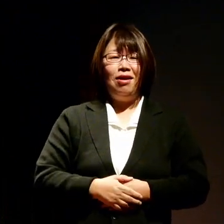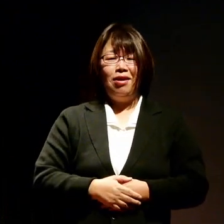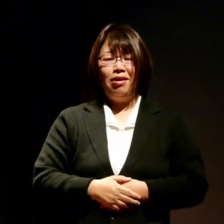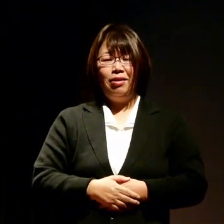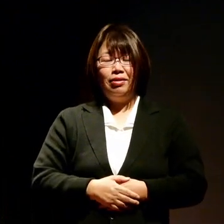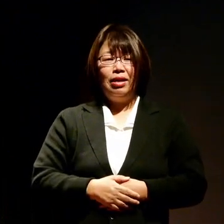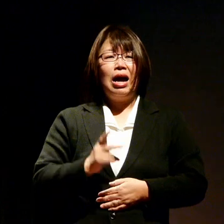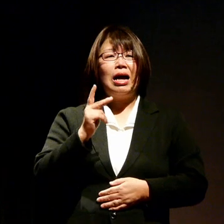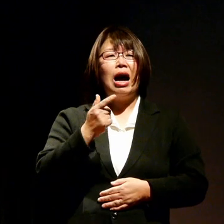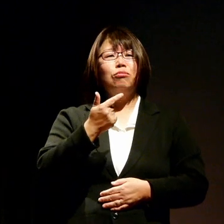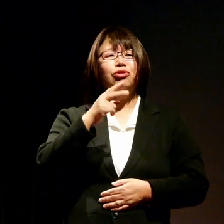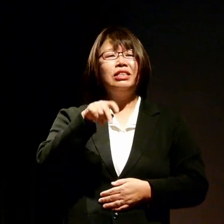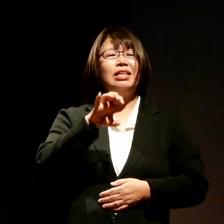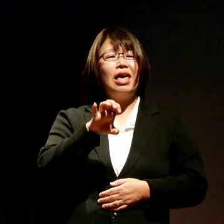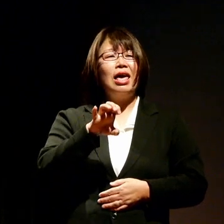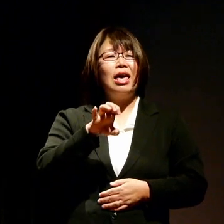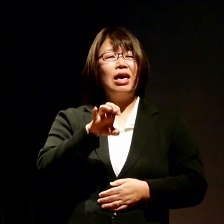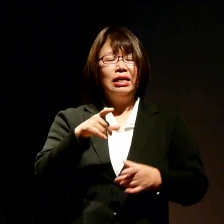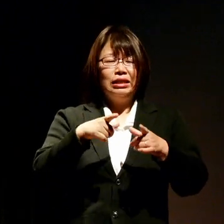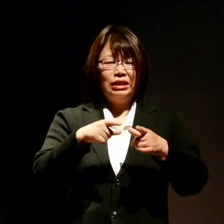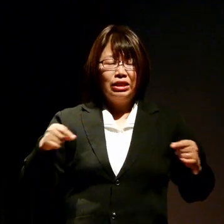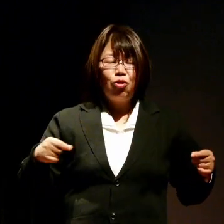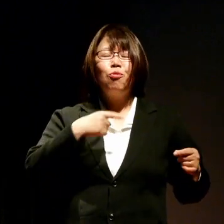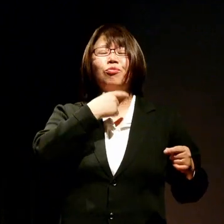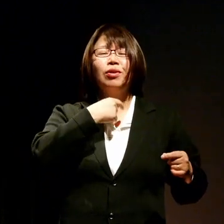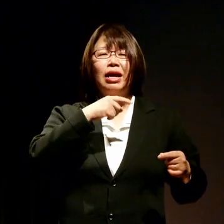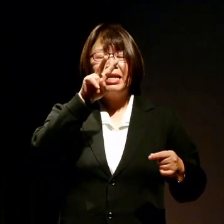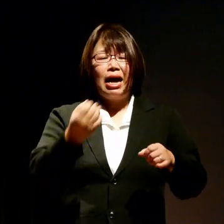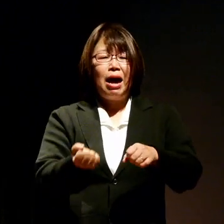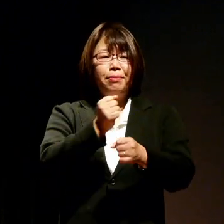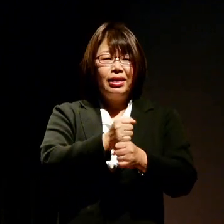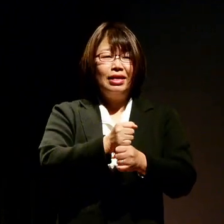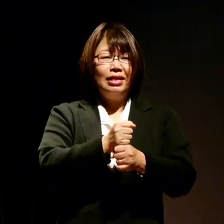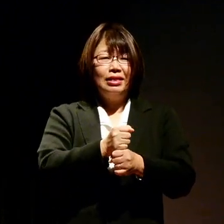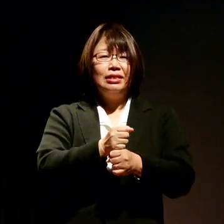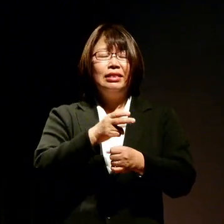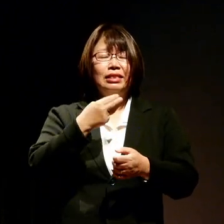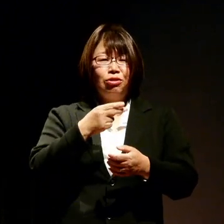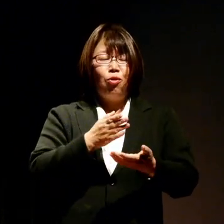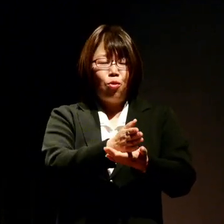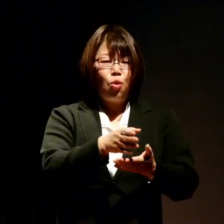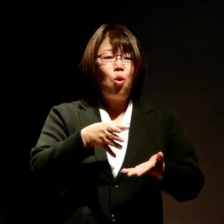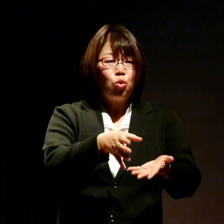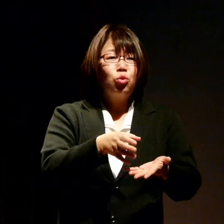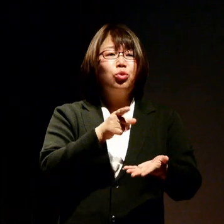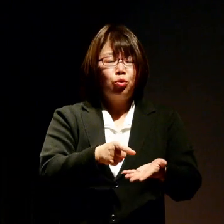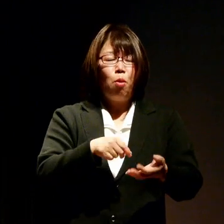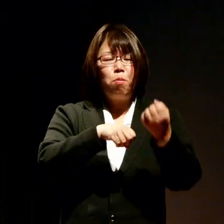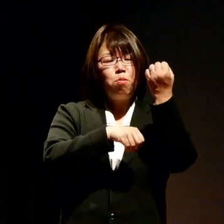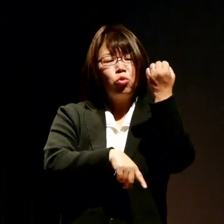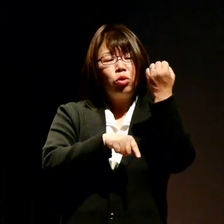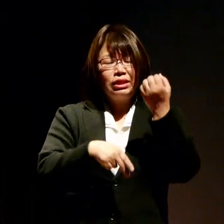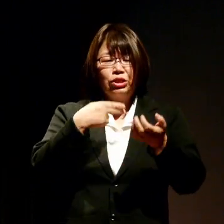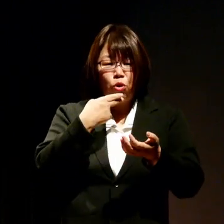カムリエでは日本摂食嚥下リハビリテーション学会という嚥下調整食分類コードというものをもとに